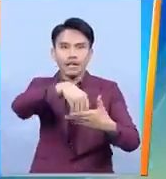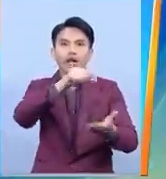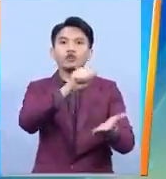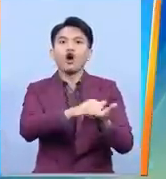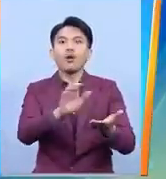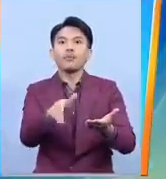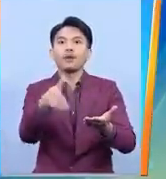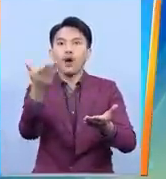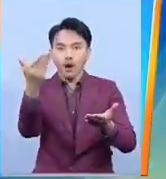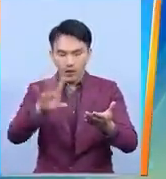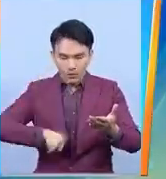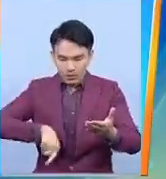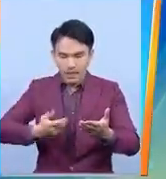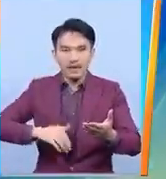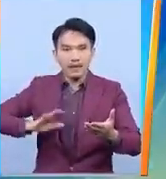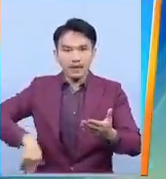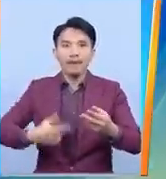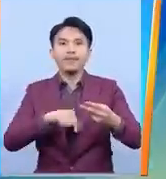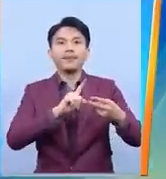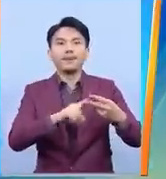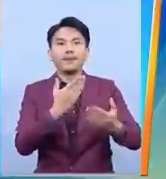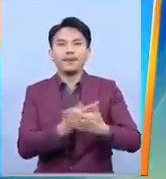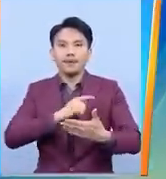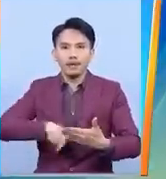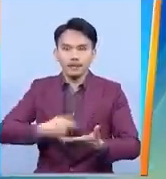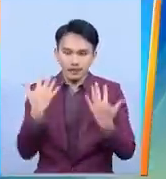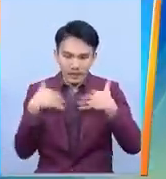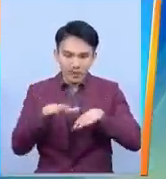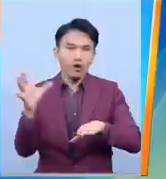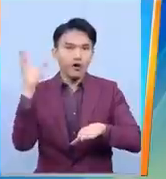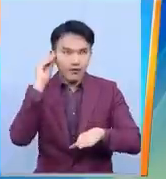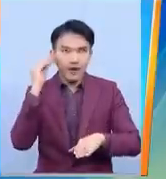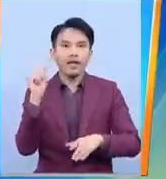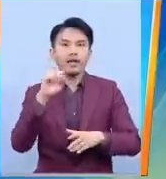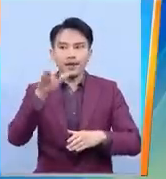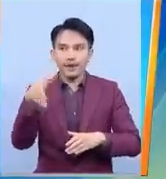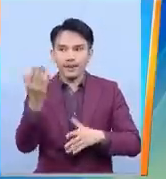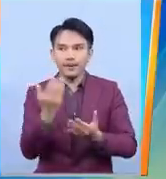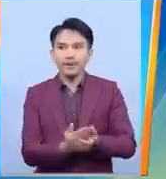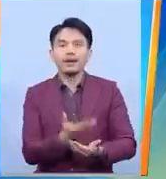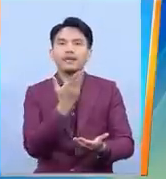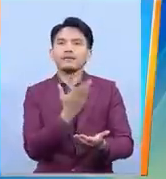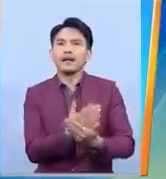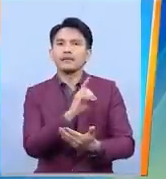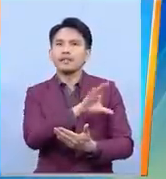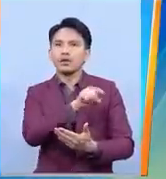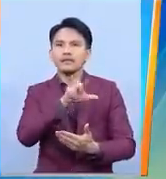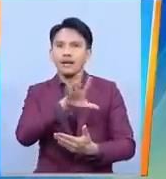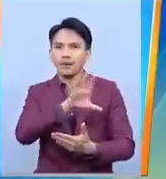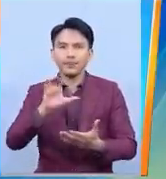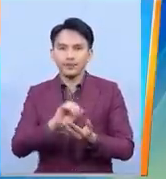เสร็จแล้วก่อนว่าเลือกตั้งไปจ่ายให้ 2จ่ายบอกให้มาร่วมฟังนโยบายแบบวงย่อยหน่อยอันนี้ให้100-300บาท